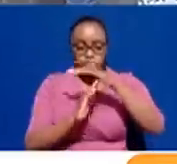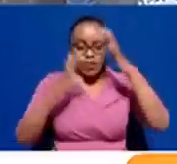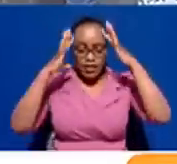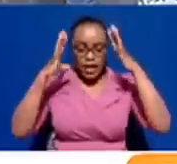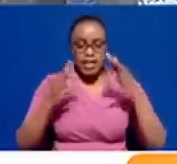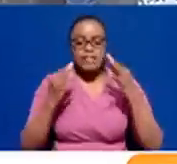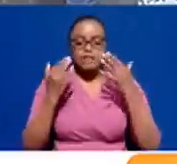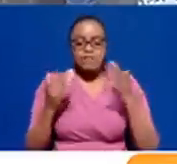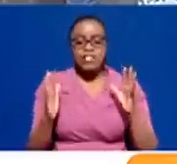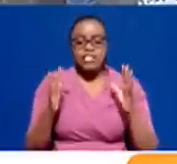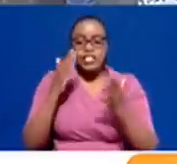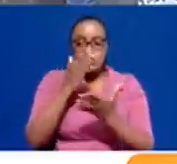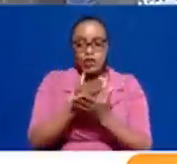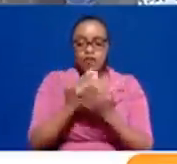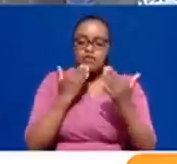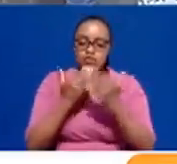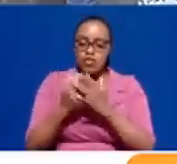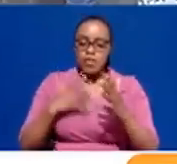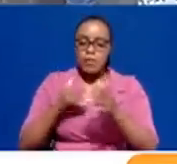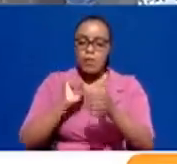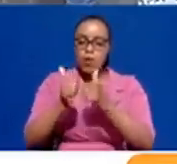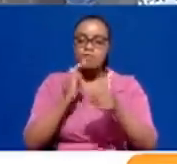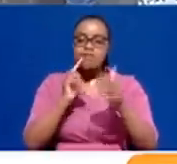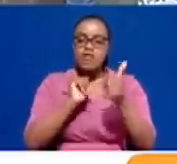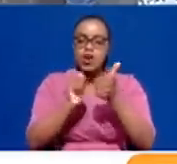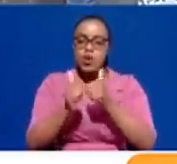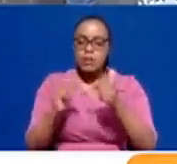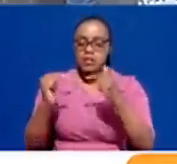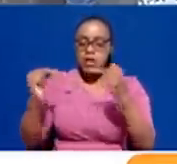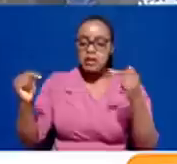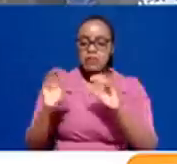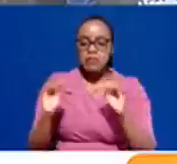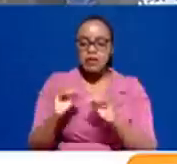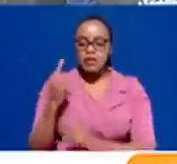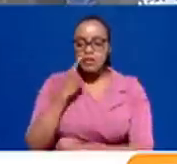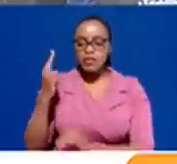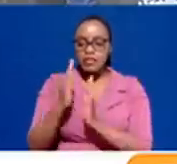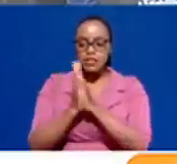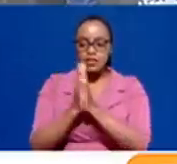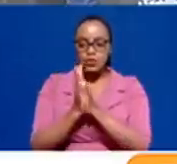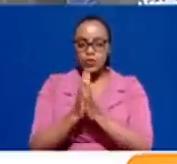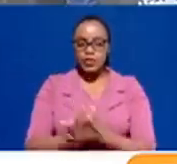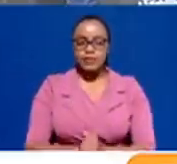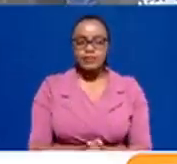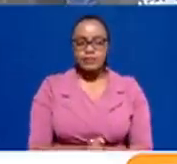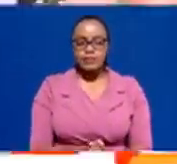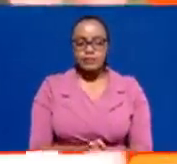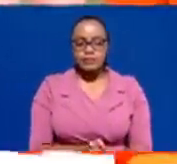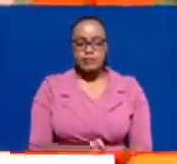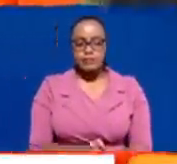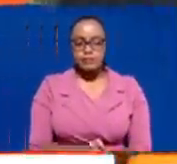wake, Ruto amewashukuru washindani wake akisema ushindani si uadui. Mashirima Kapombe anatuarifu zaidi.